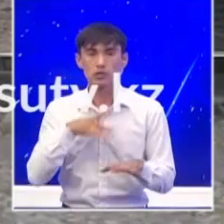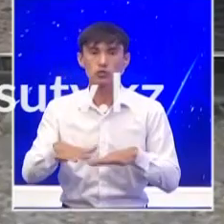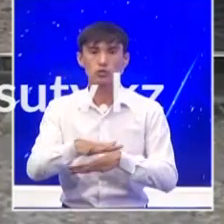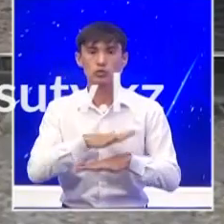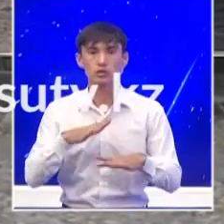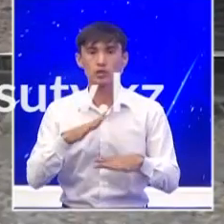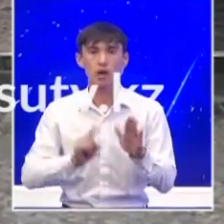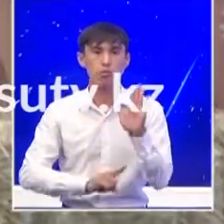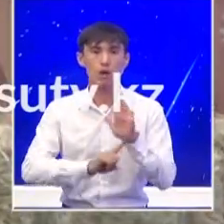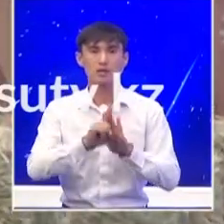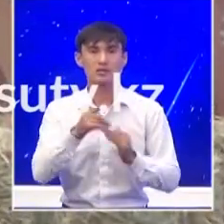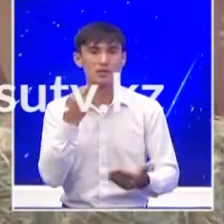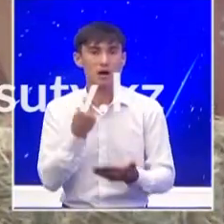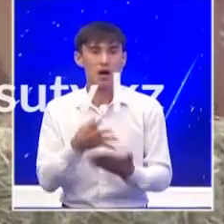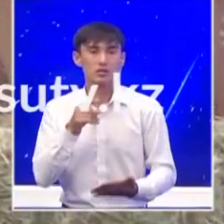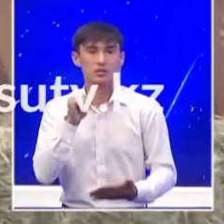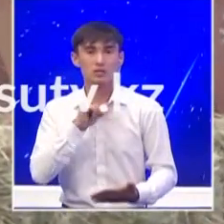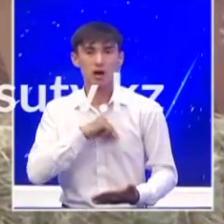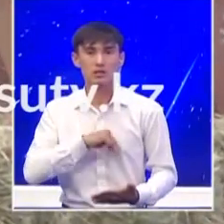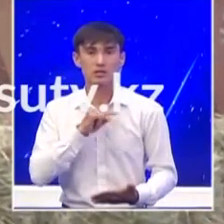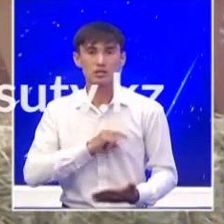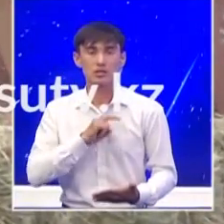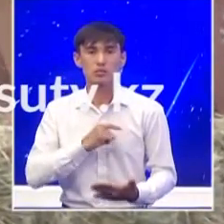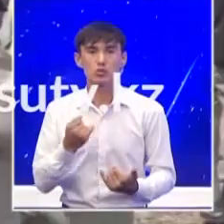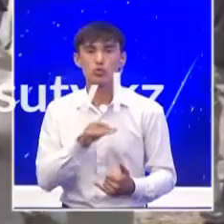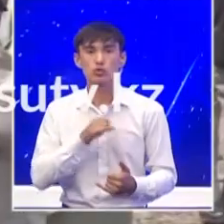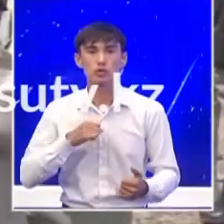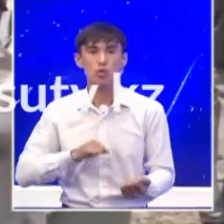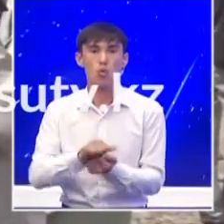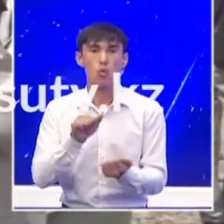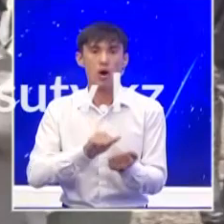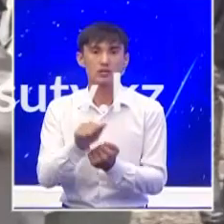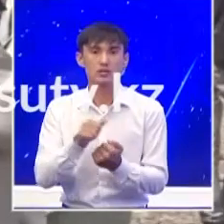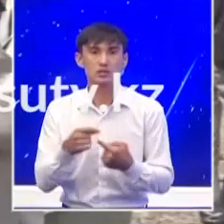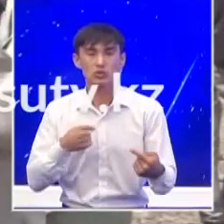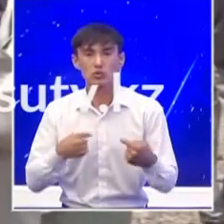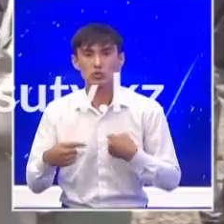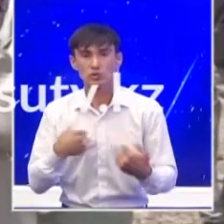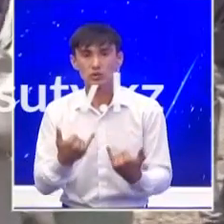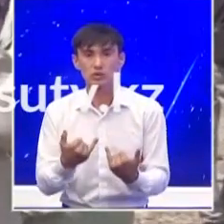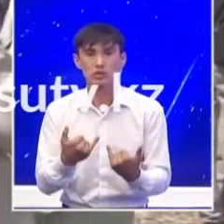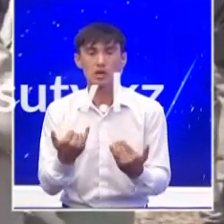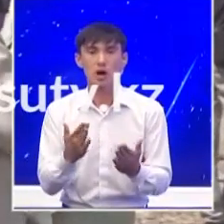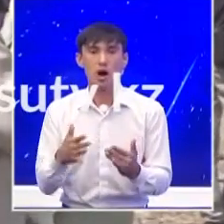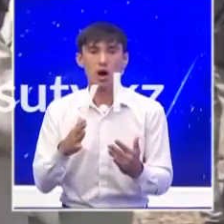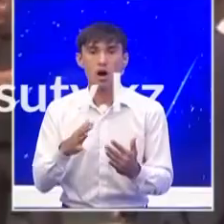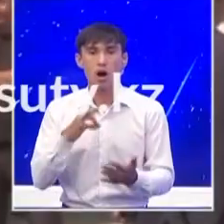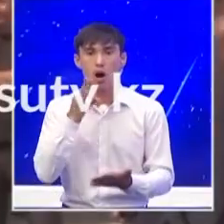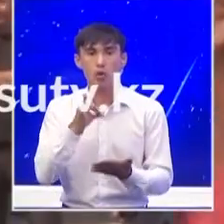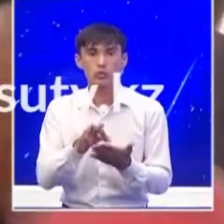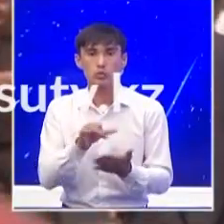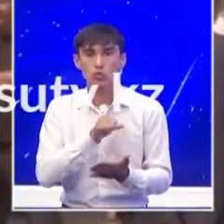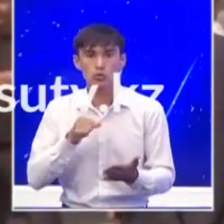әу бастан сіңген асыл қасиет емес пе? Өздері де қуаңшылықтың зардабын тартып жатқандарына қарамастан, ауыздағысын